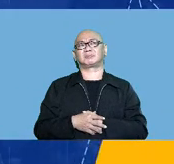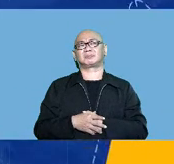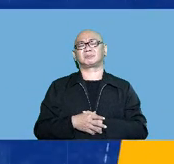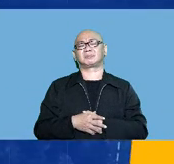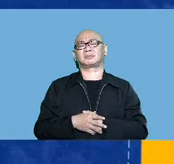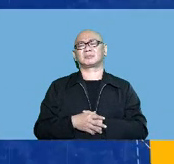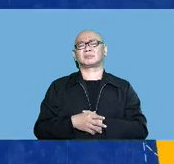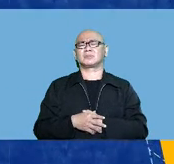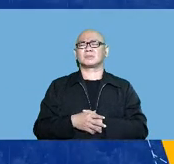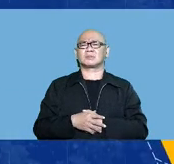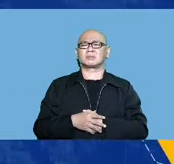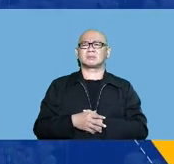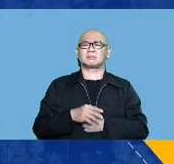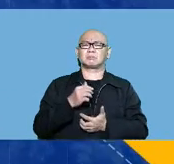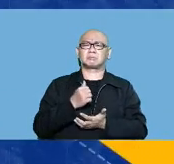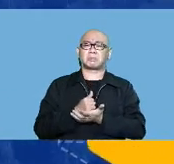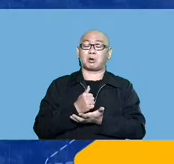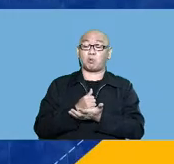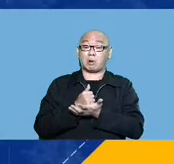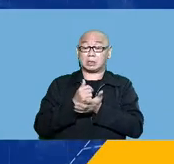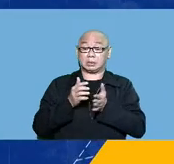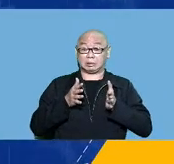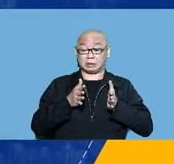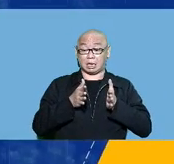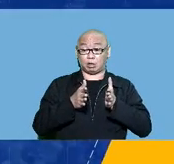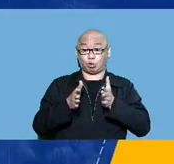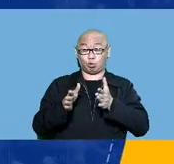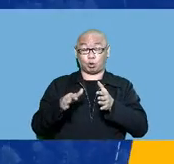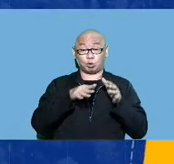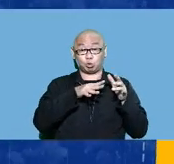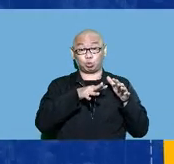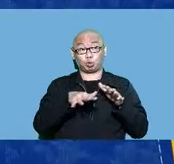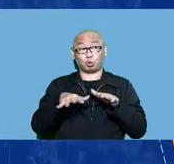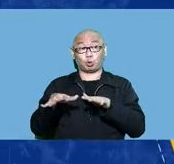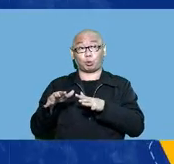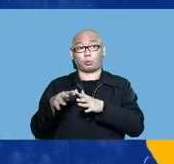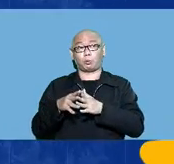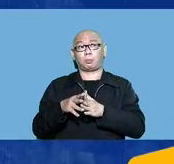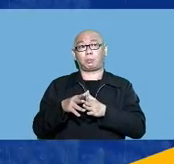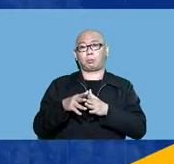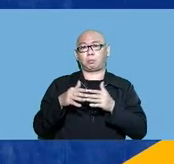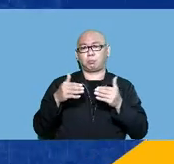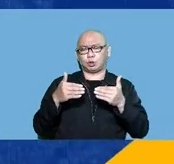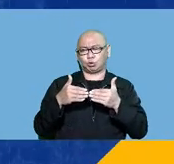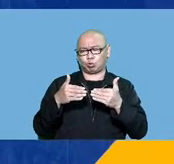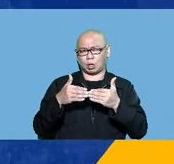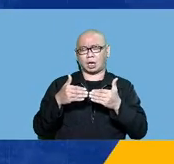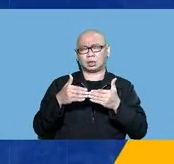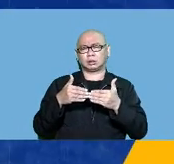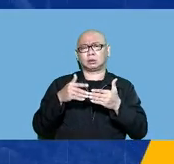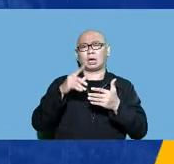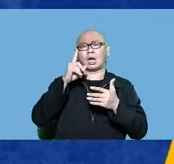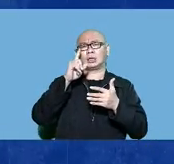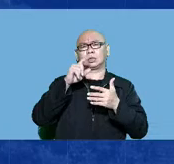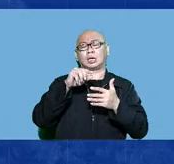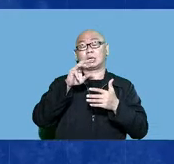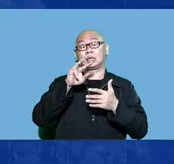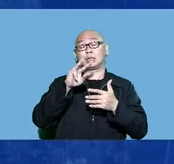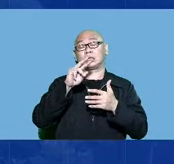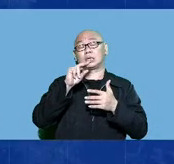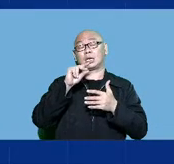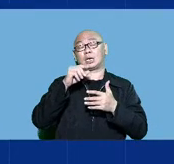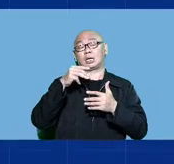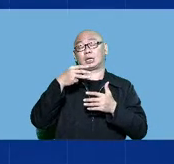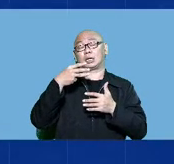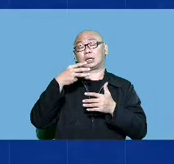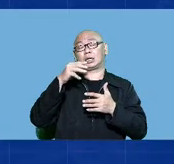bahwa di saluran luncur bendungan terdapat tiga region